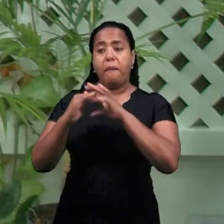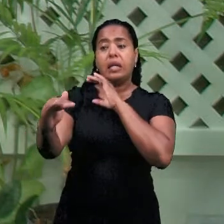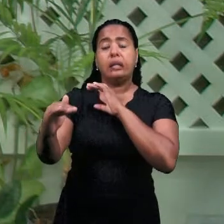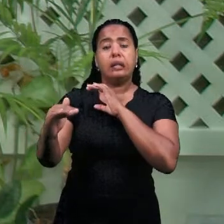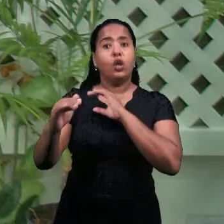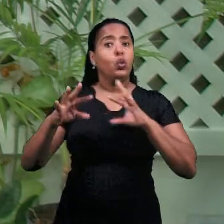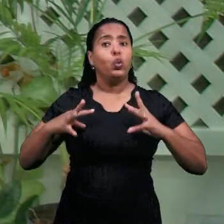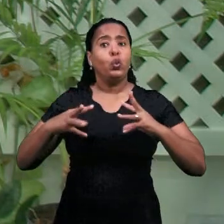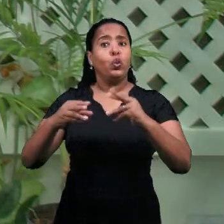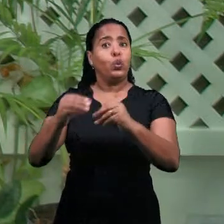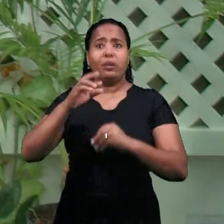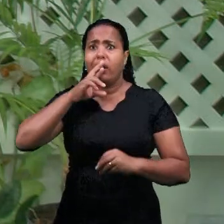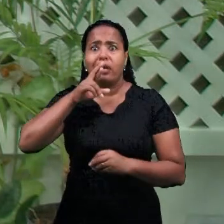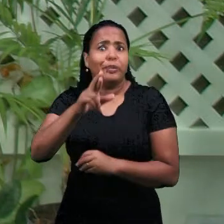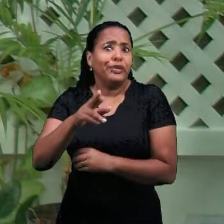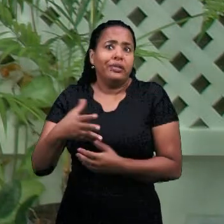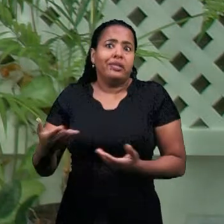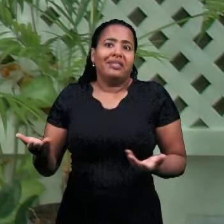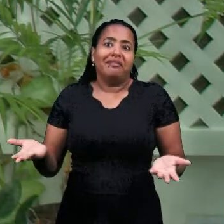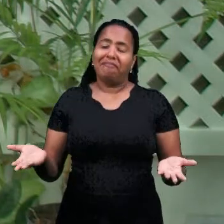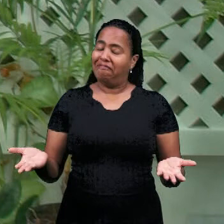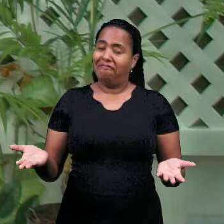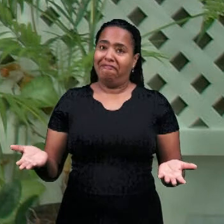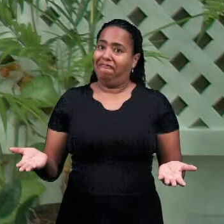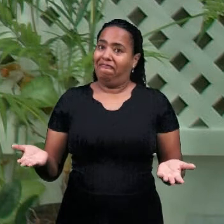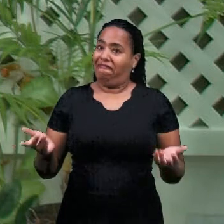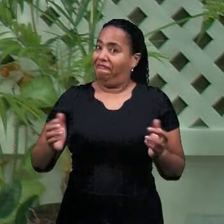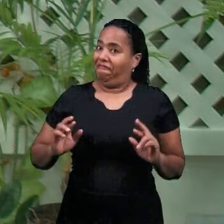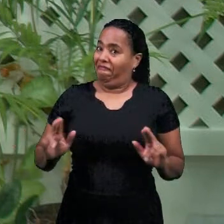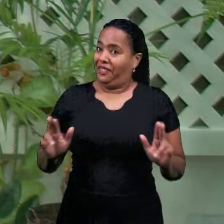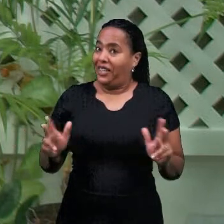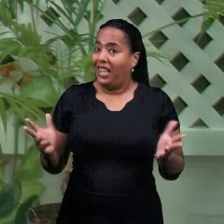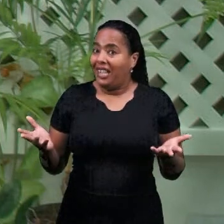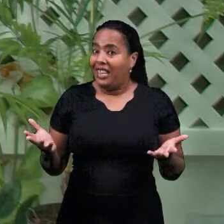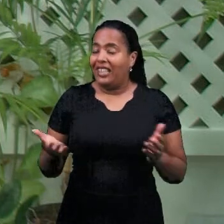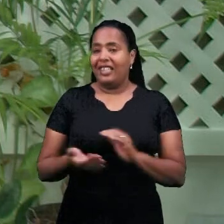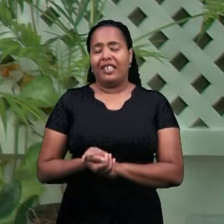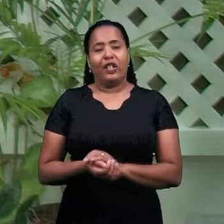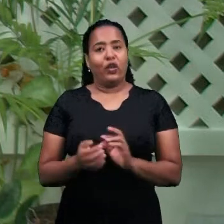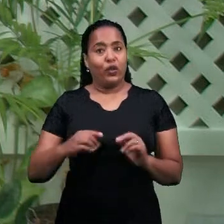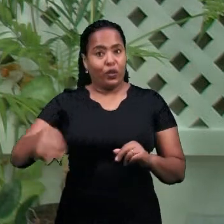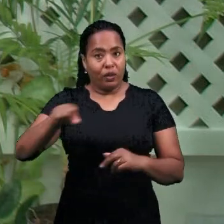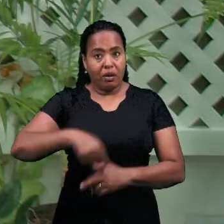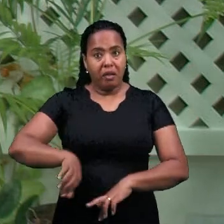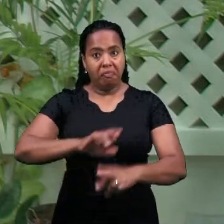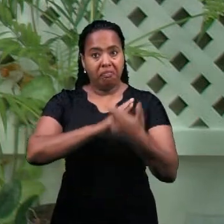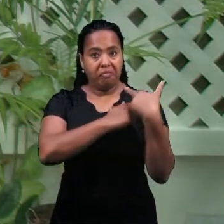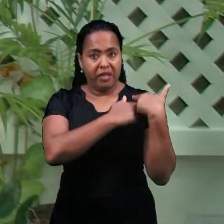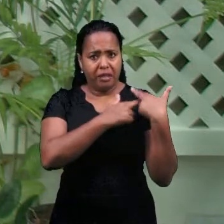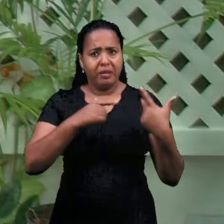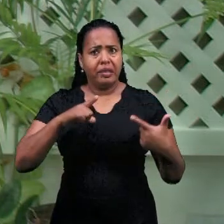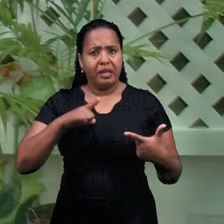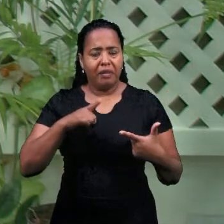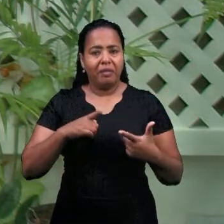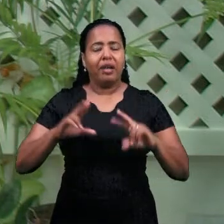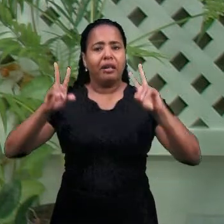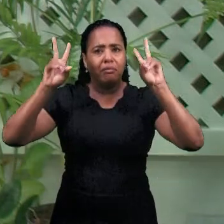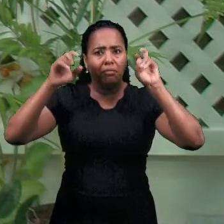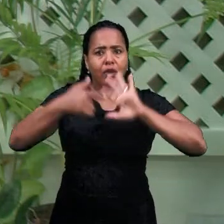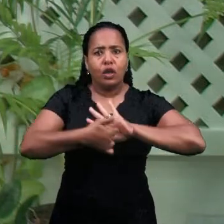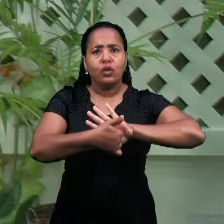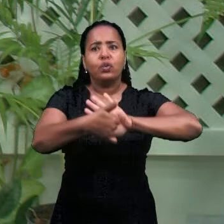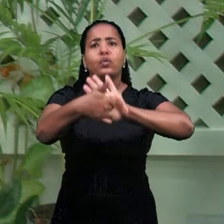tout répondu de la manière comme il pense. Et ce n'est pas comme ça. Nous avons une responsabilité d'apporter le